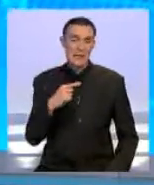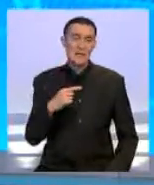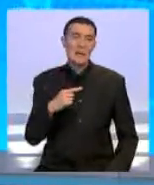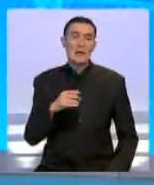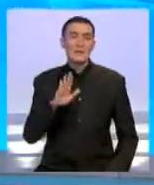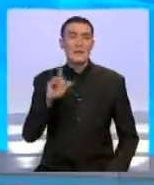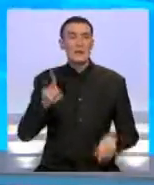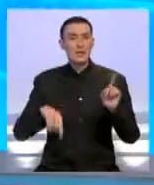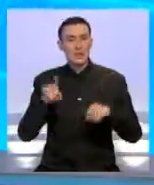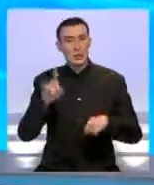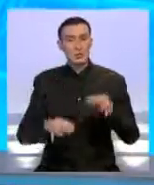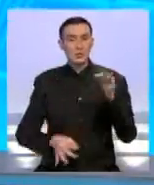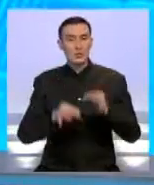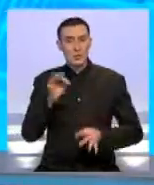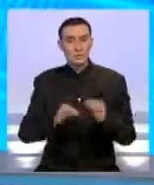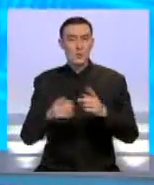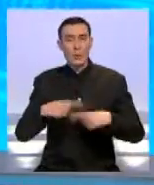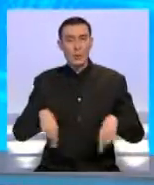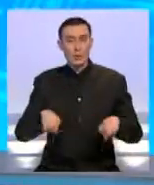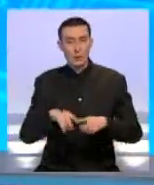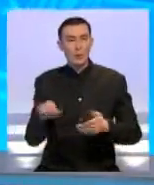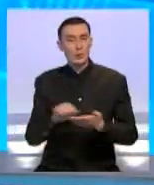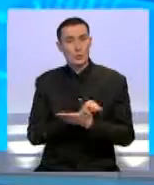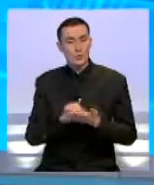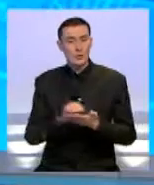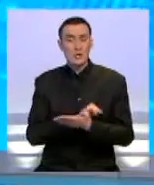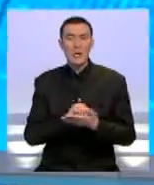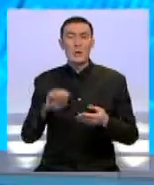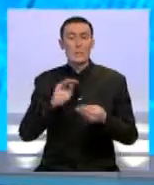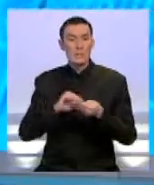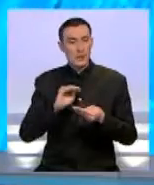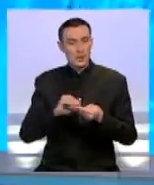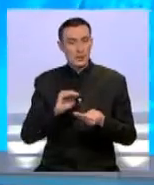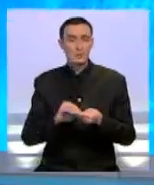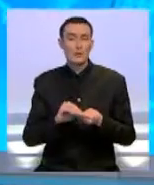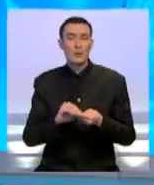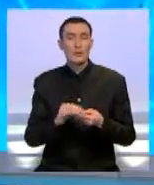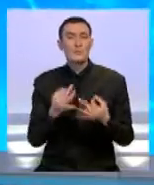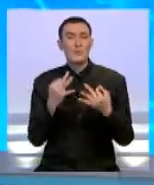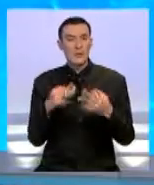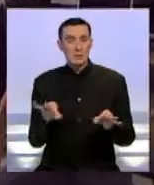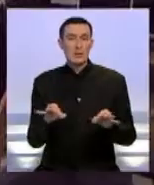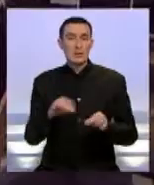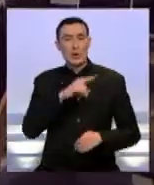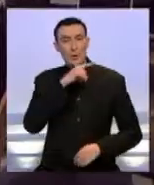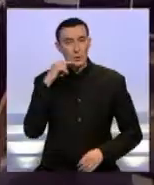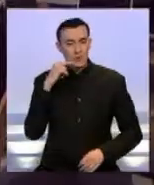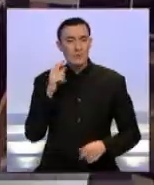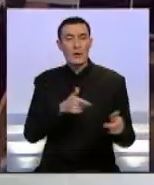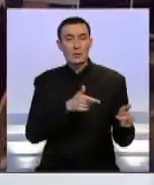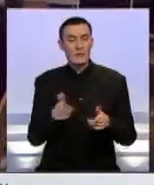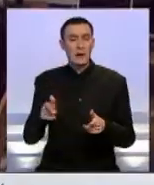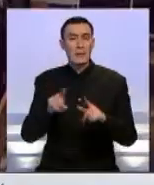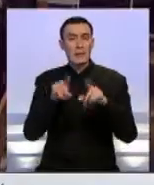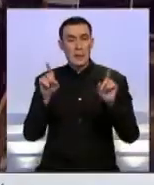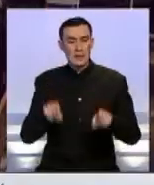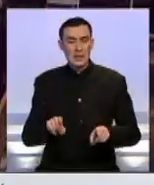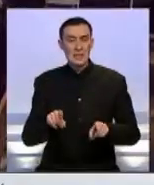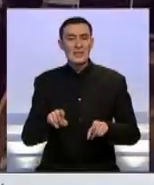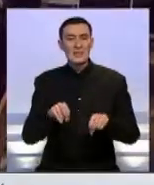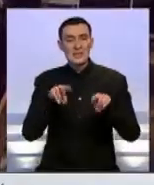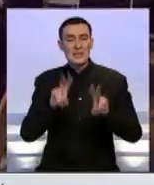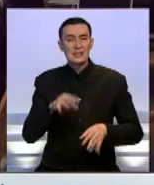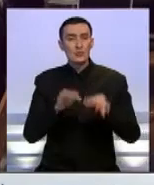переведены на государственный язык. Но вот в некоторых судебных органах документы по-прежнему принимаются на русском в готовых бланках.